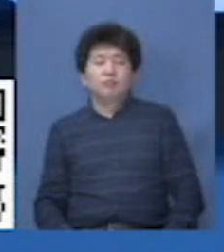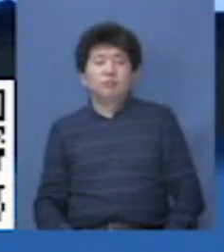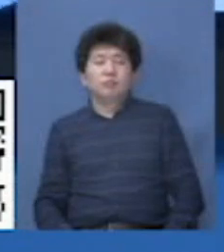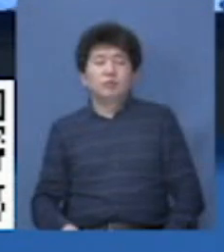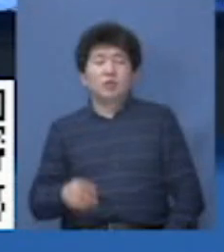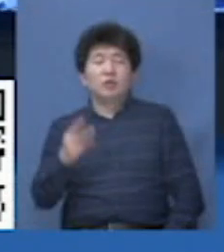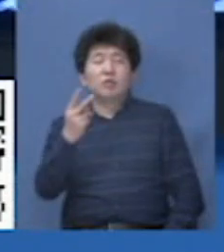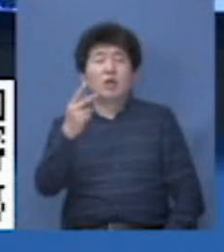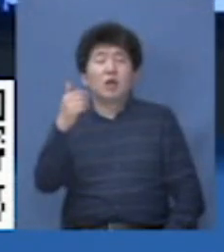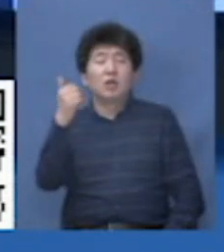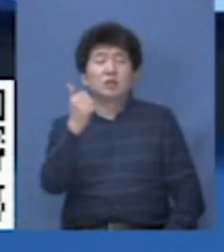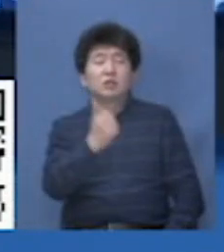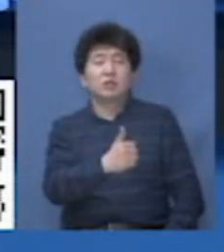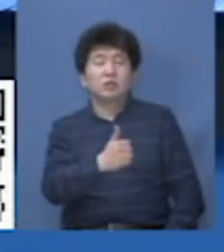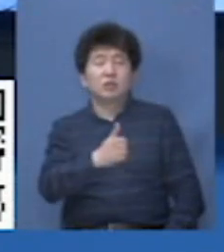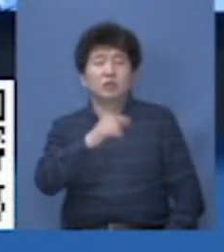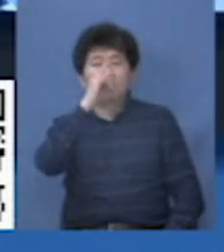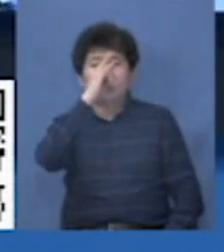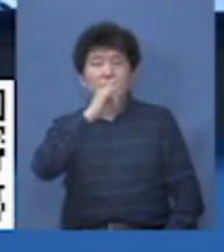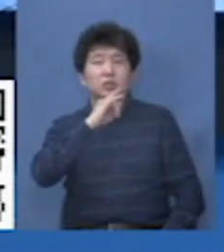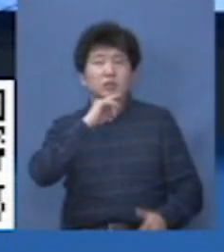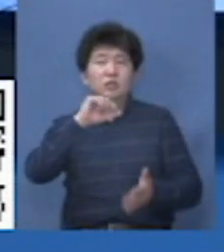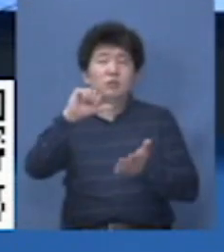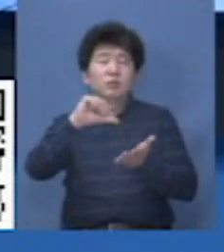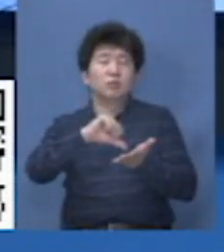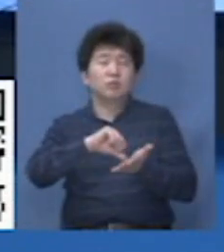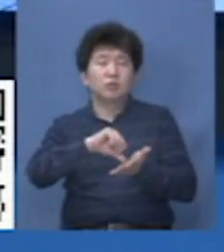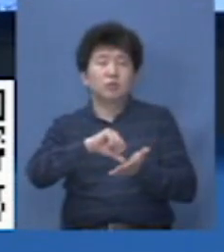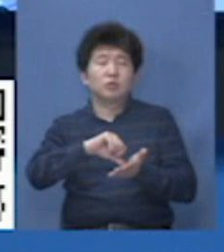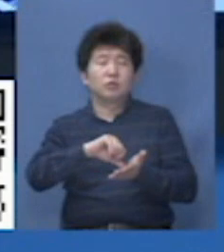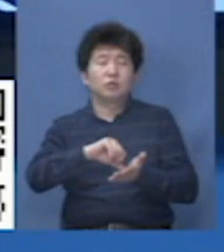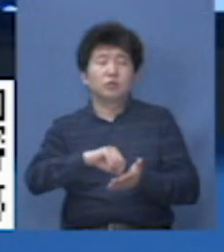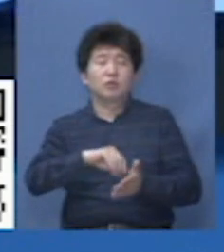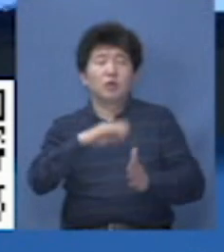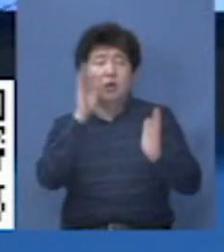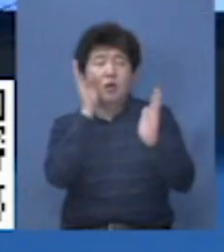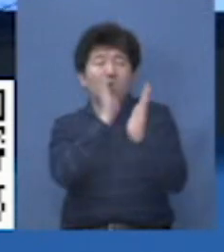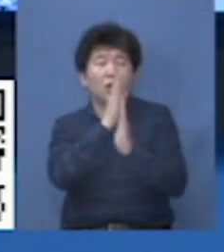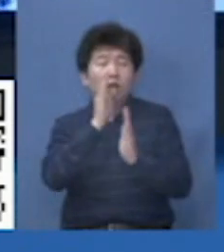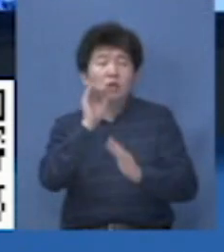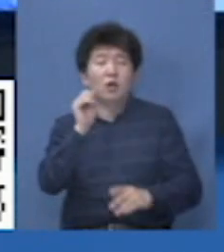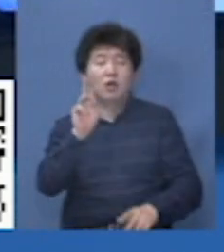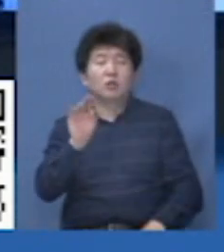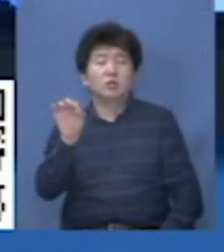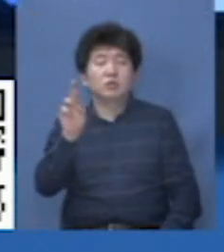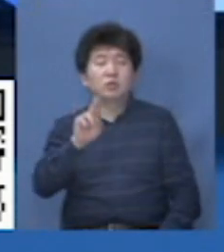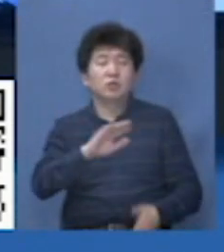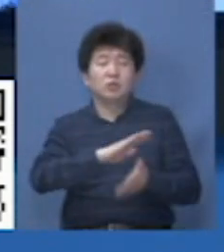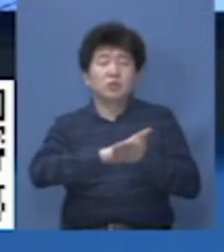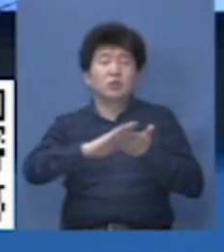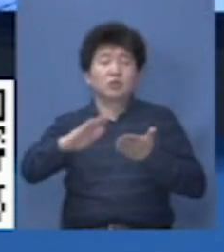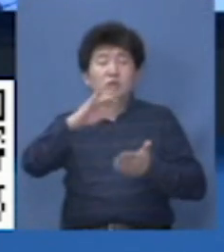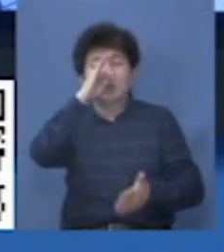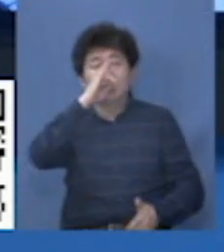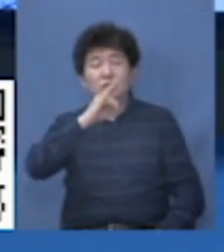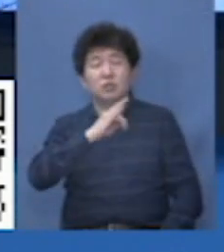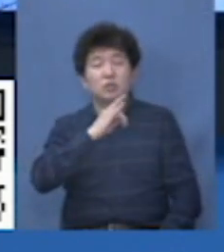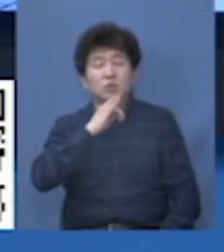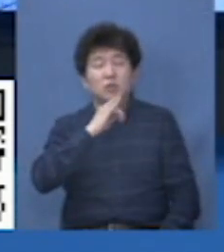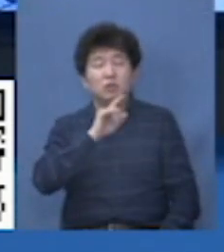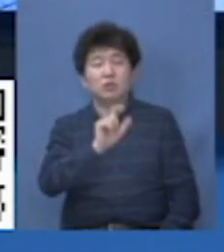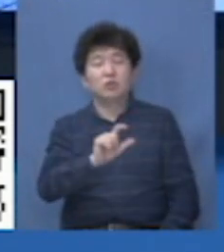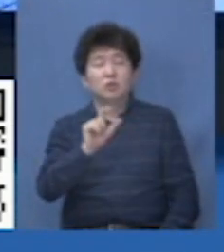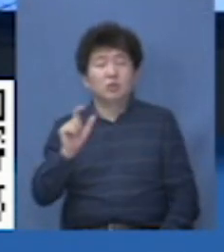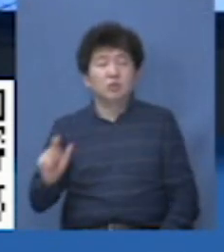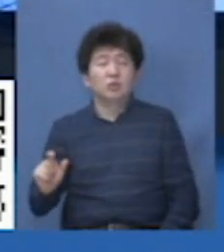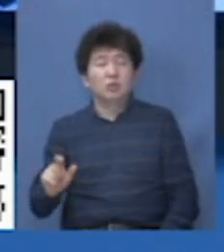Вторую неделю казахстанцы участвуют в экологической акции «Таза Казахстан». После первого этапа очистки территории граждане